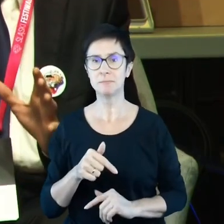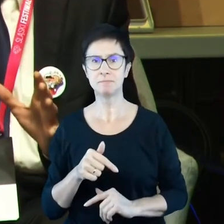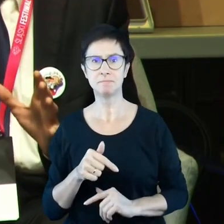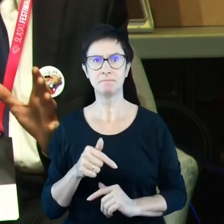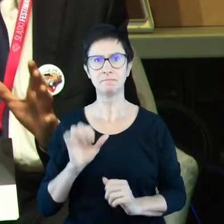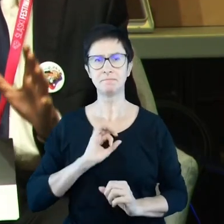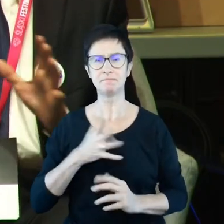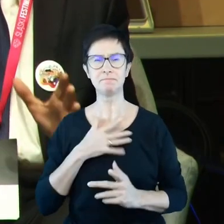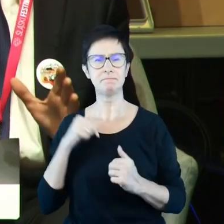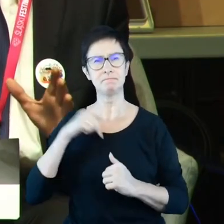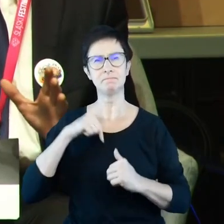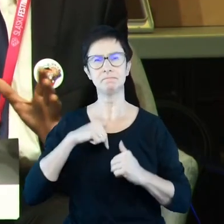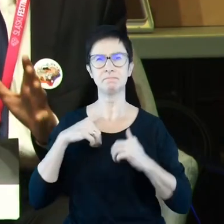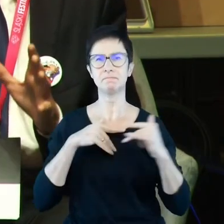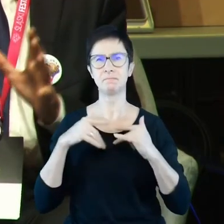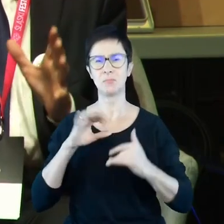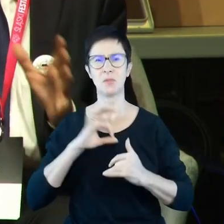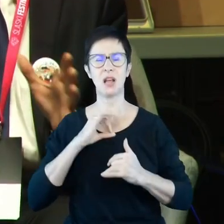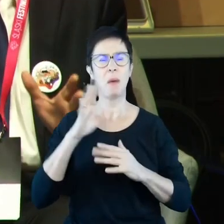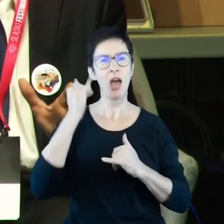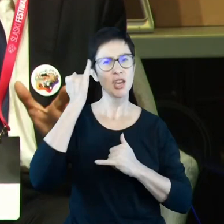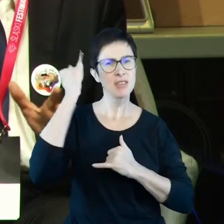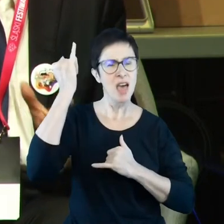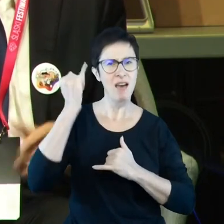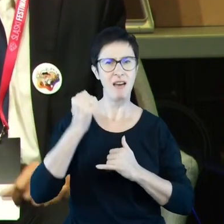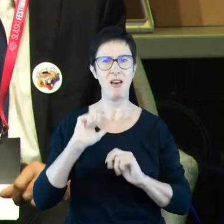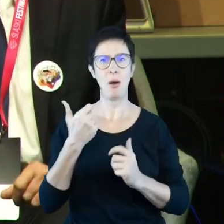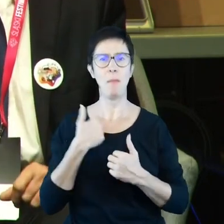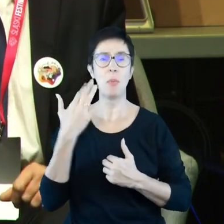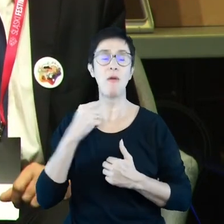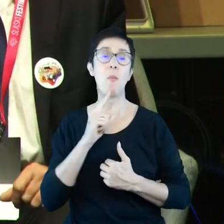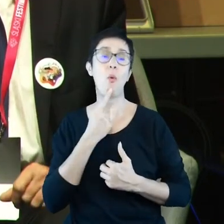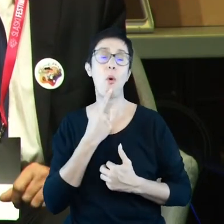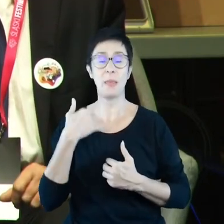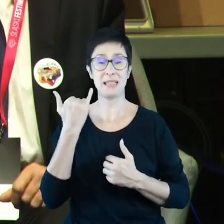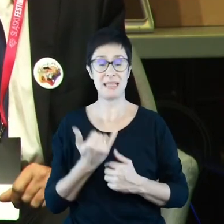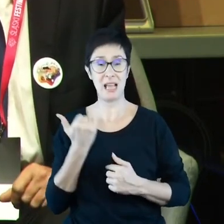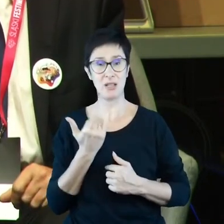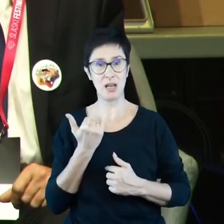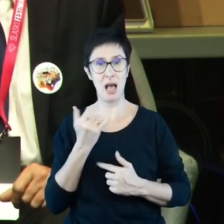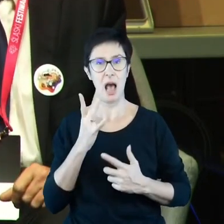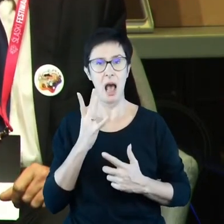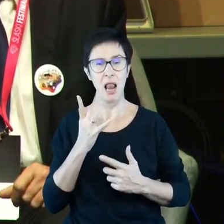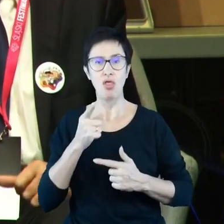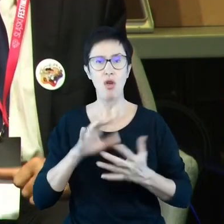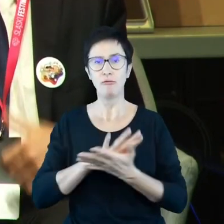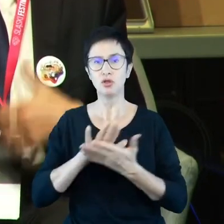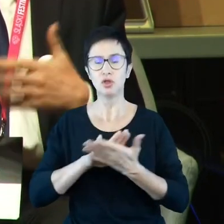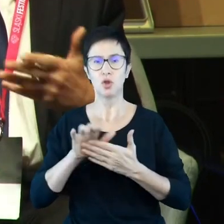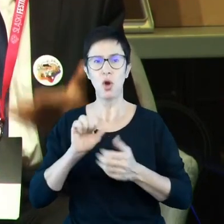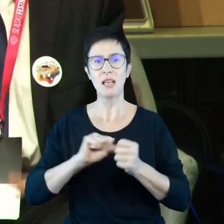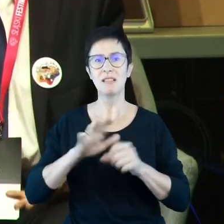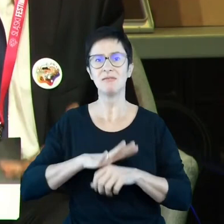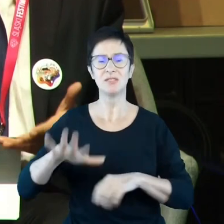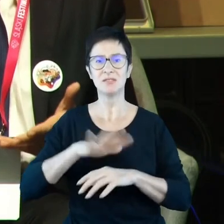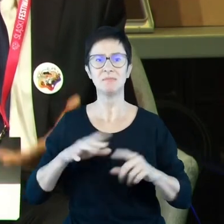bagażem idei, który sobie wykształcił jako człowiek jeszcze bardzo młody, jako dziecko, a jednocześnie dzieje się to wszystko w kontekście